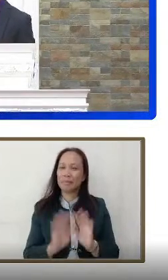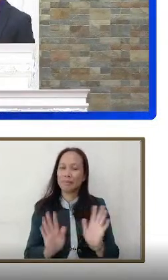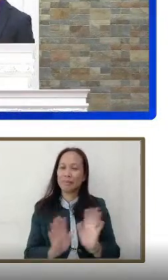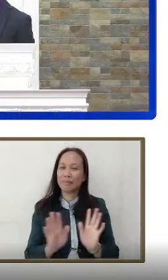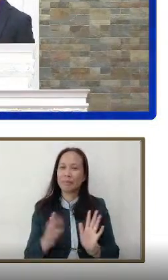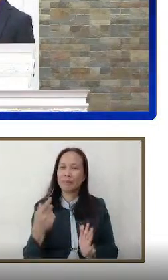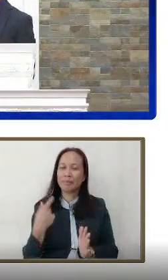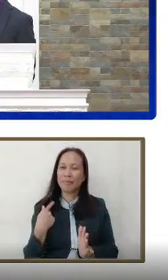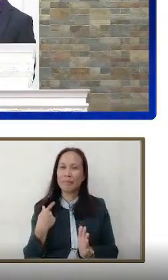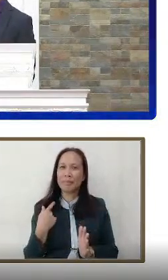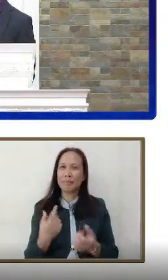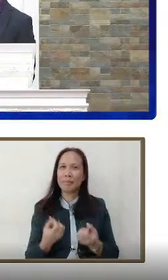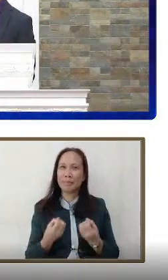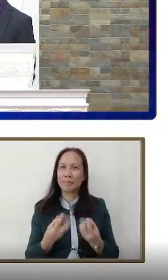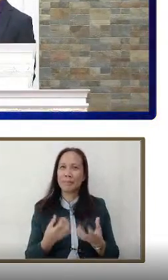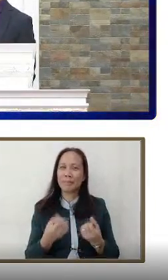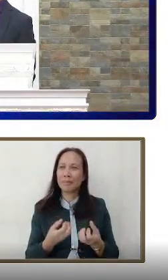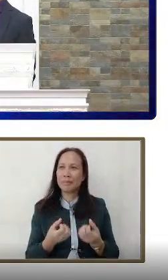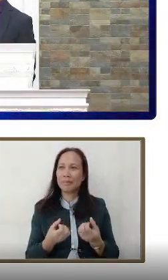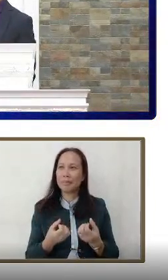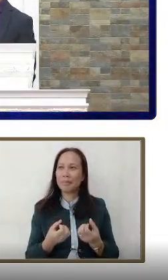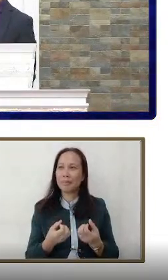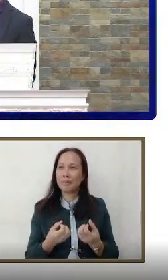sila. 53 kayo ng last Sunday?